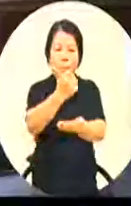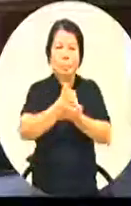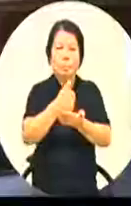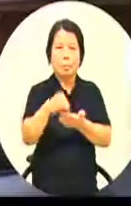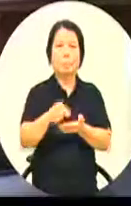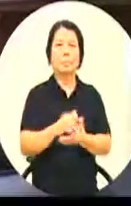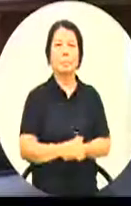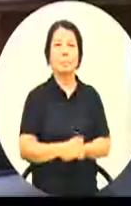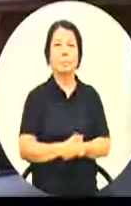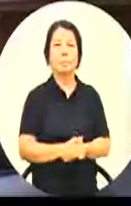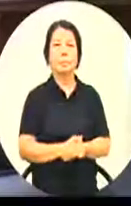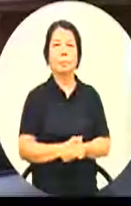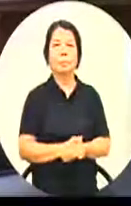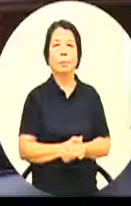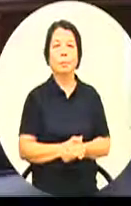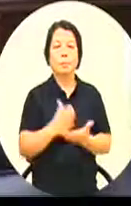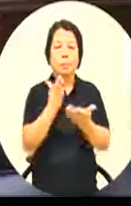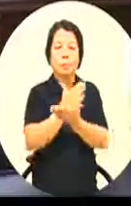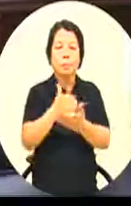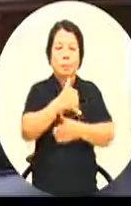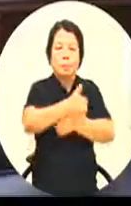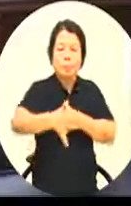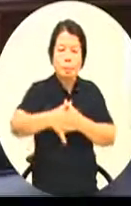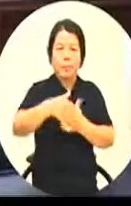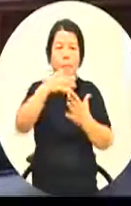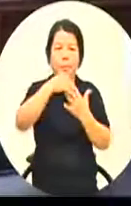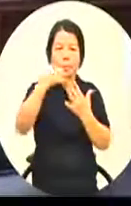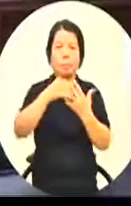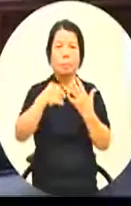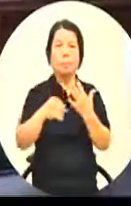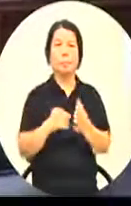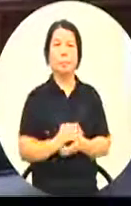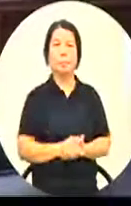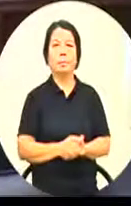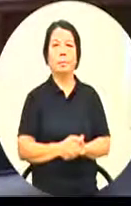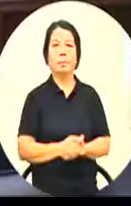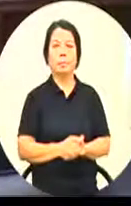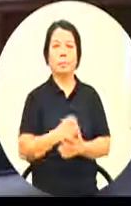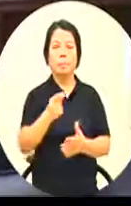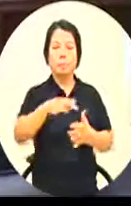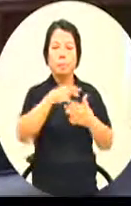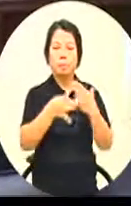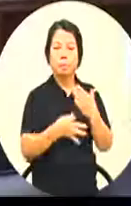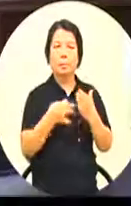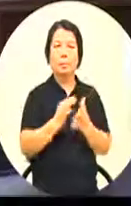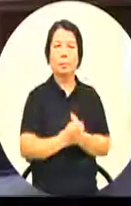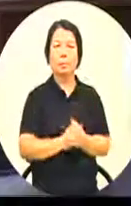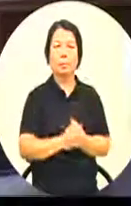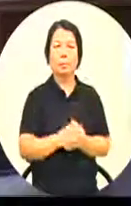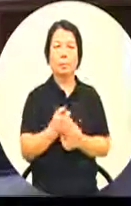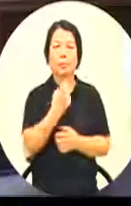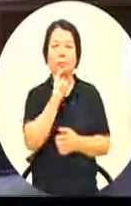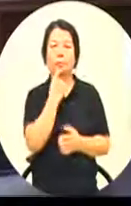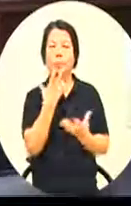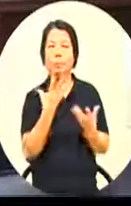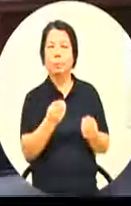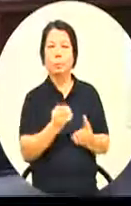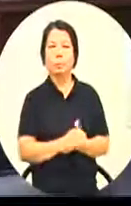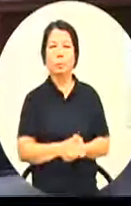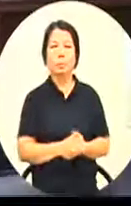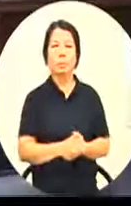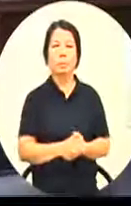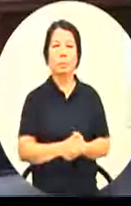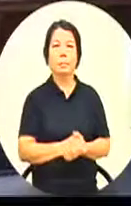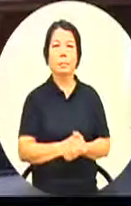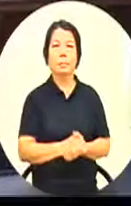这个评审委员的遴选，这个程序我没有质疑，我不质疑，